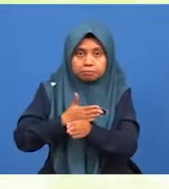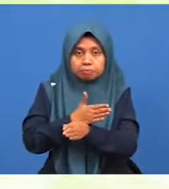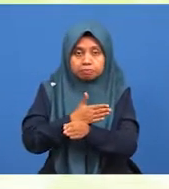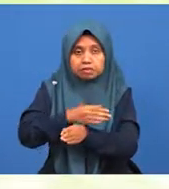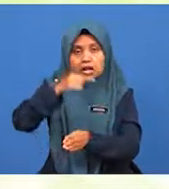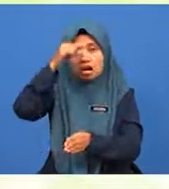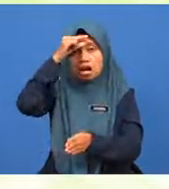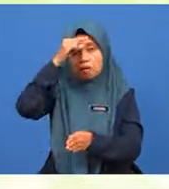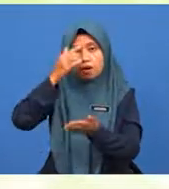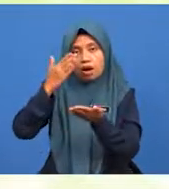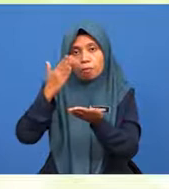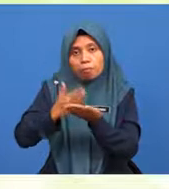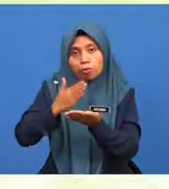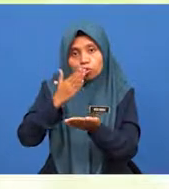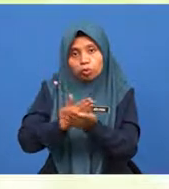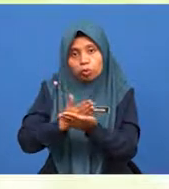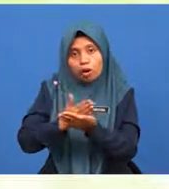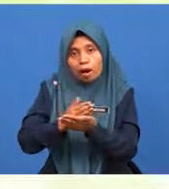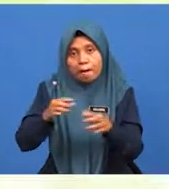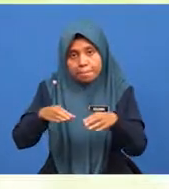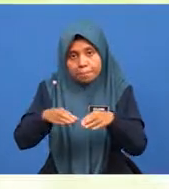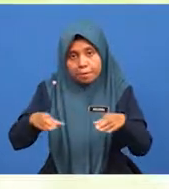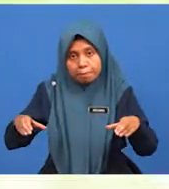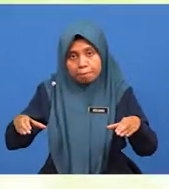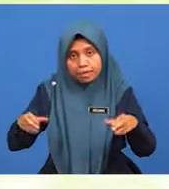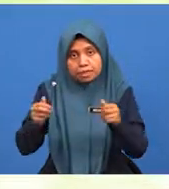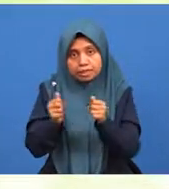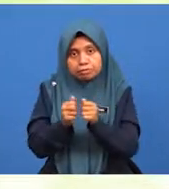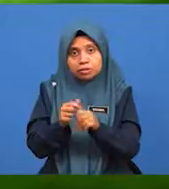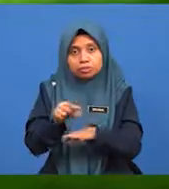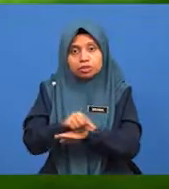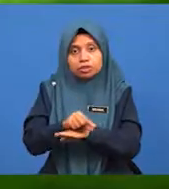Abang memotong papan menggunakan sebilah gergaji.